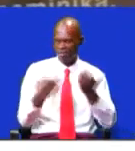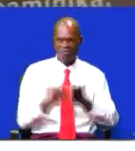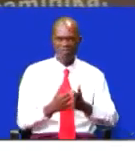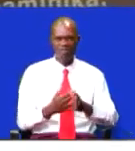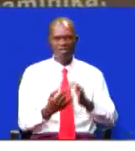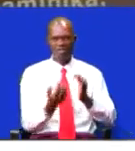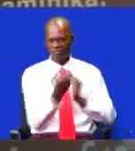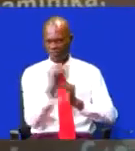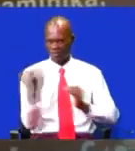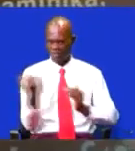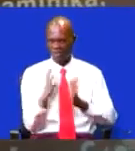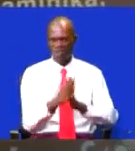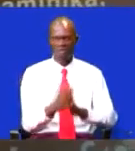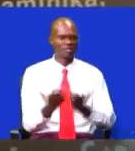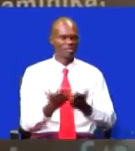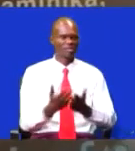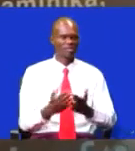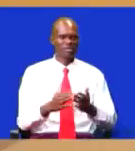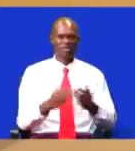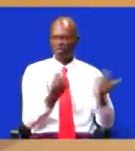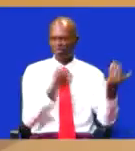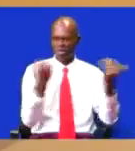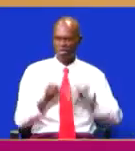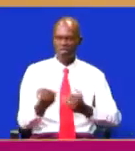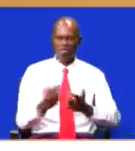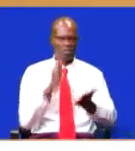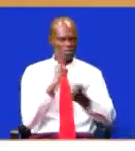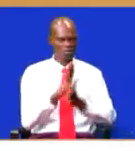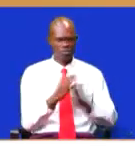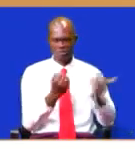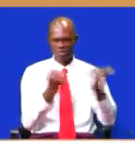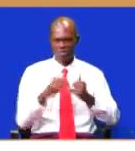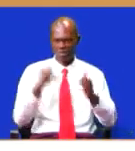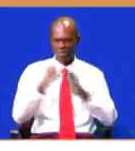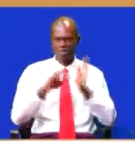yie. Nyathi cannot consent. The Children's Act,